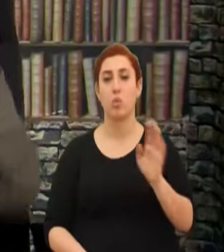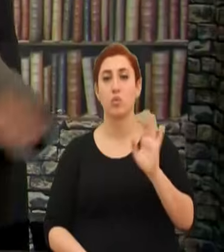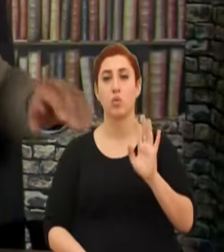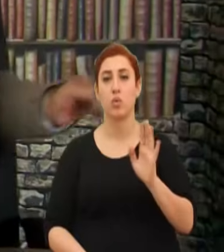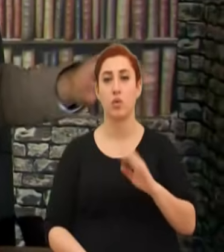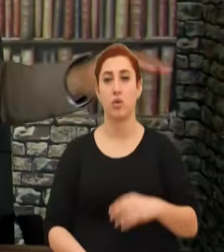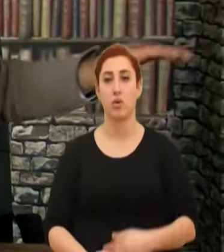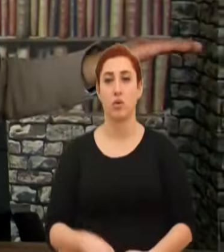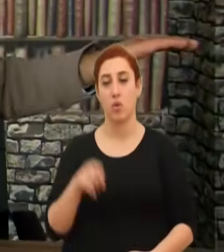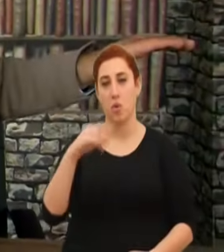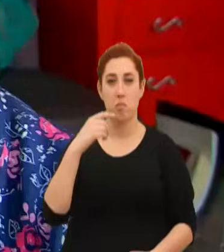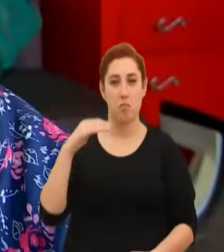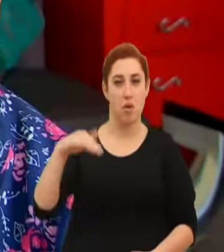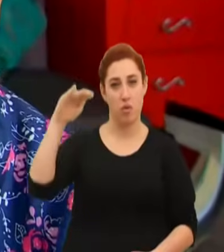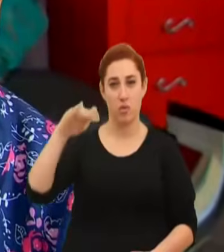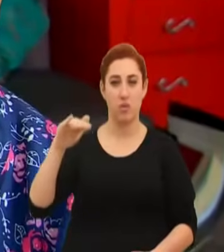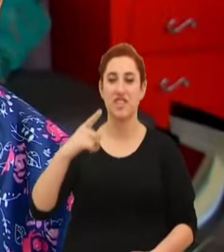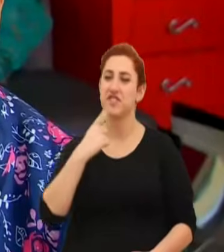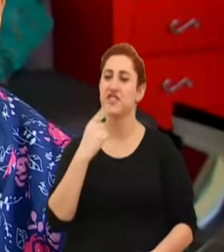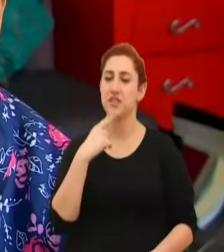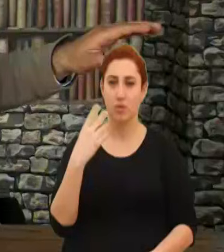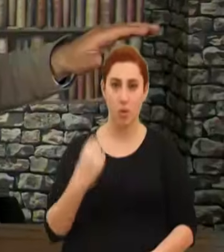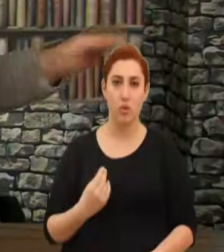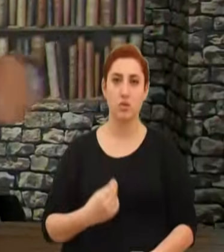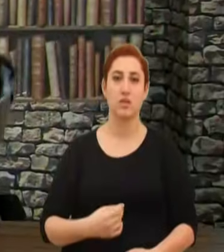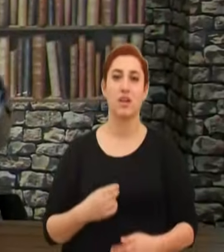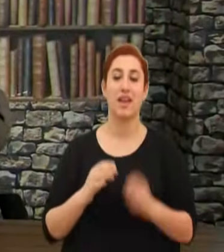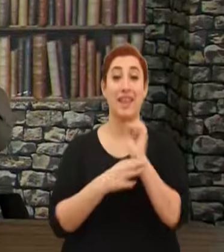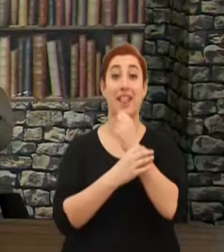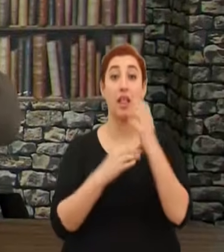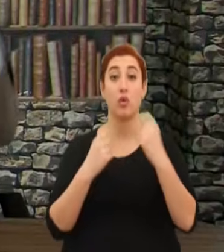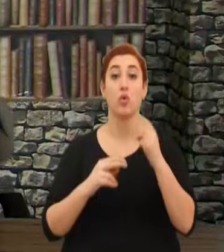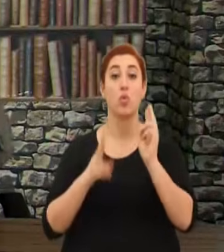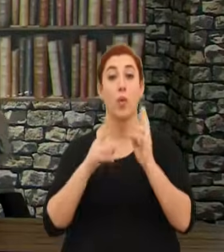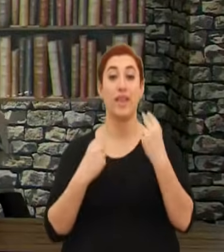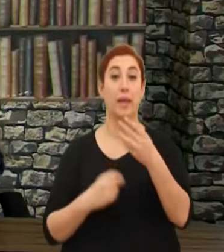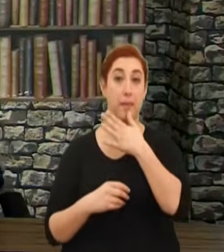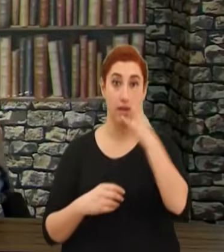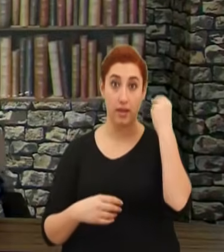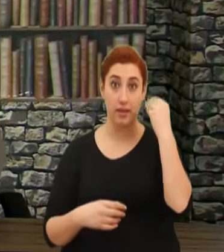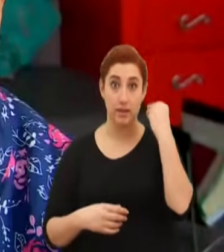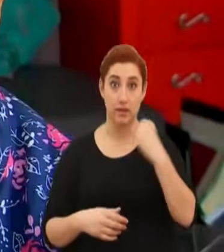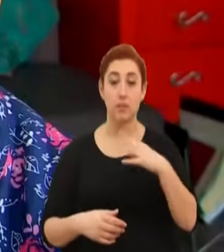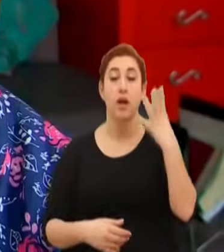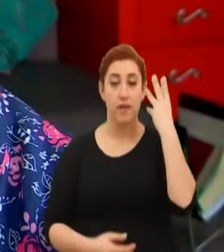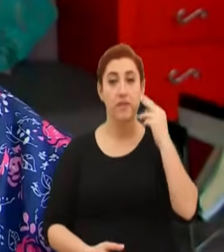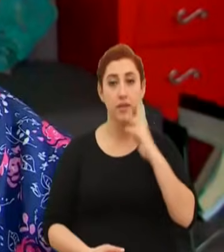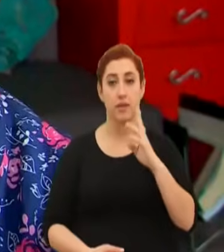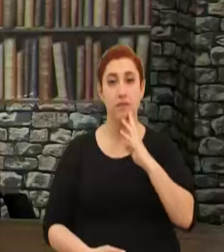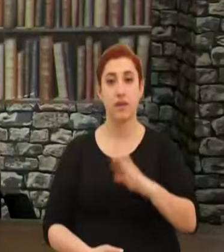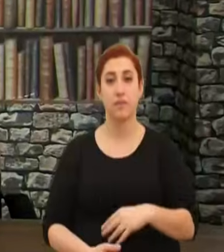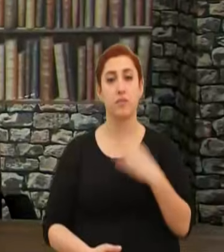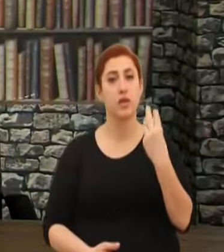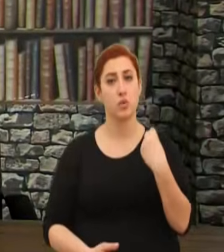Yok. Şu boylarda. Şirin bir şirin olsunlar. Yetenekli olanlardan, rol yapabilenlerden. Anlatabiliyor muyum? Anlaşıldı